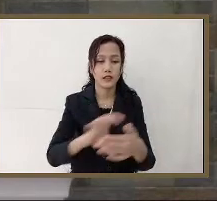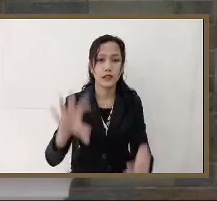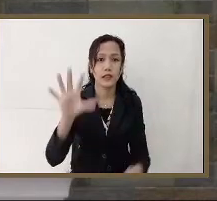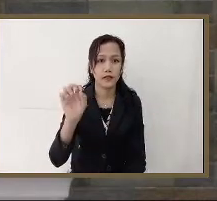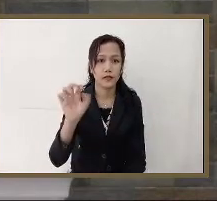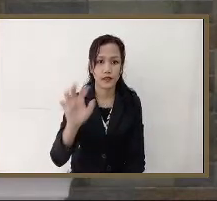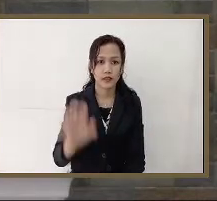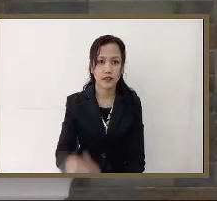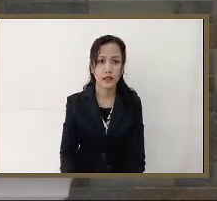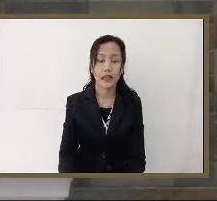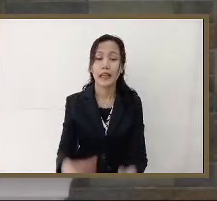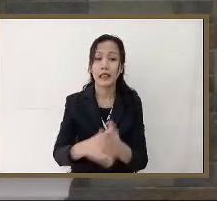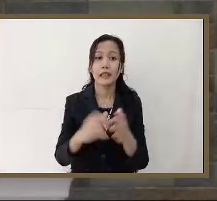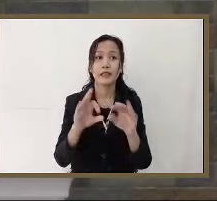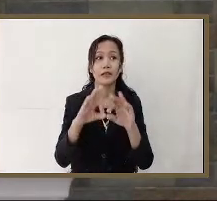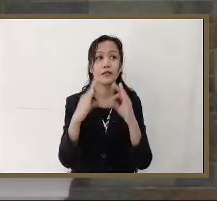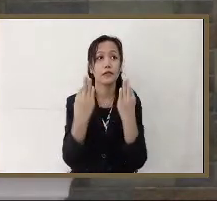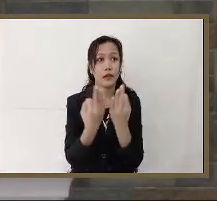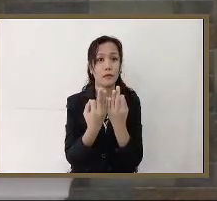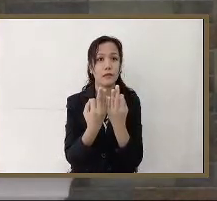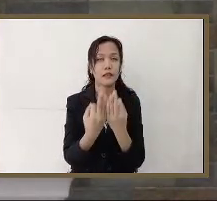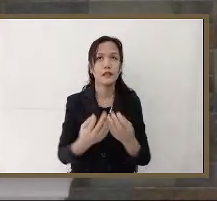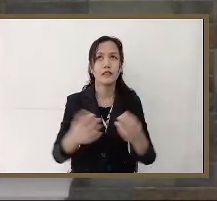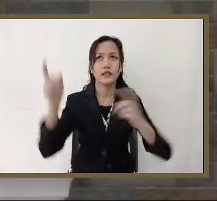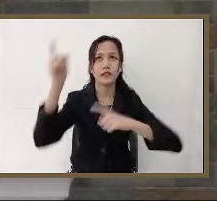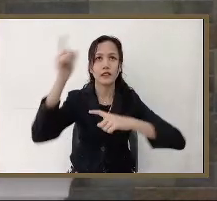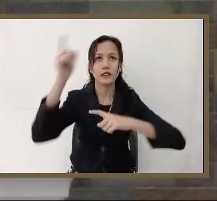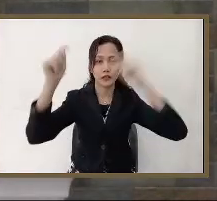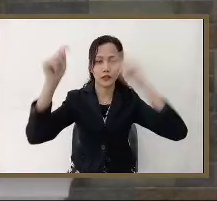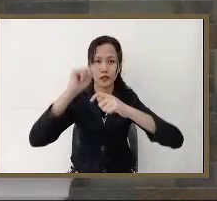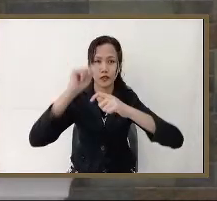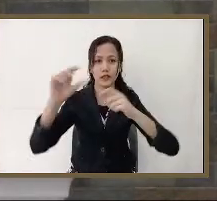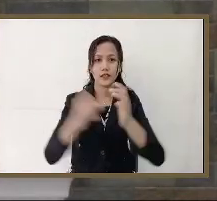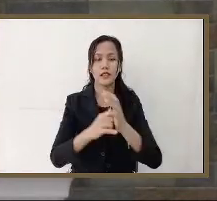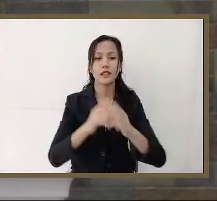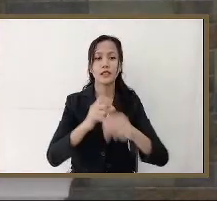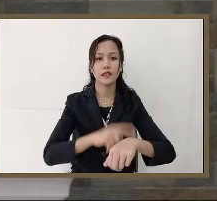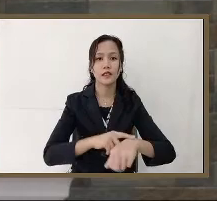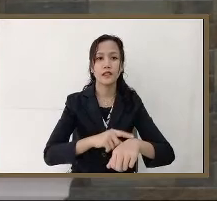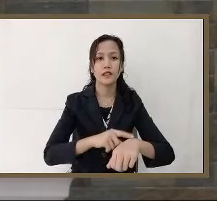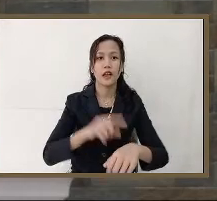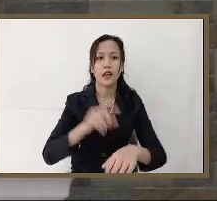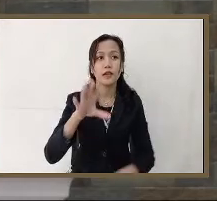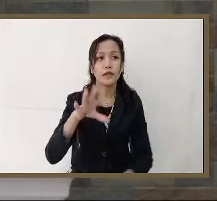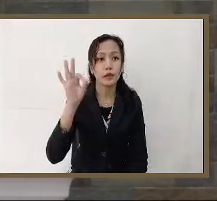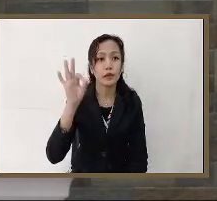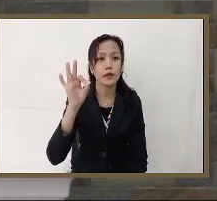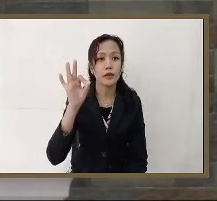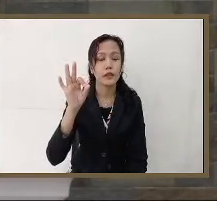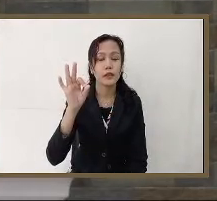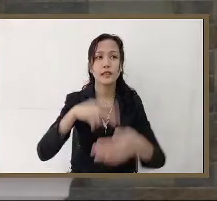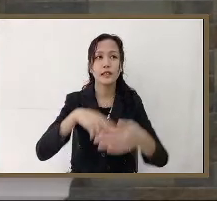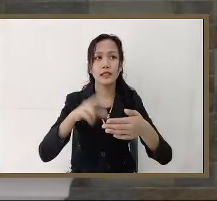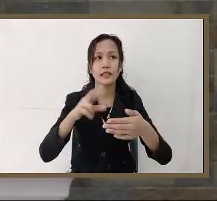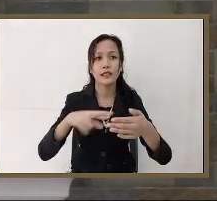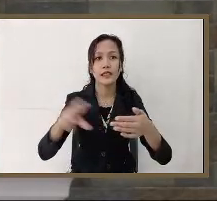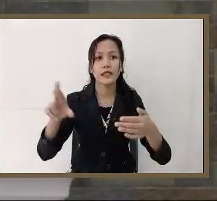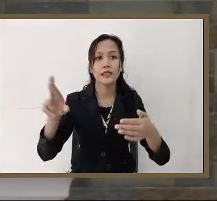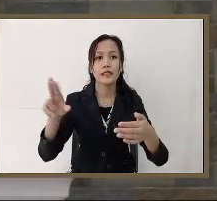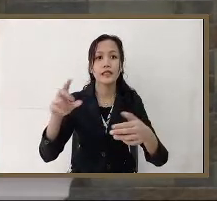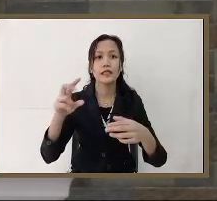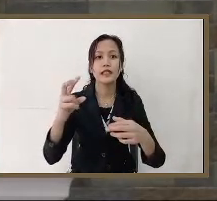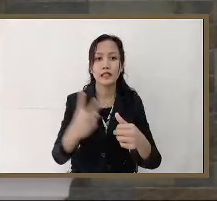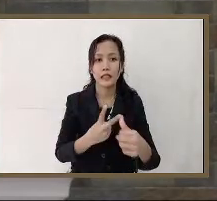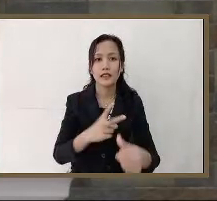yan na yung family trouble. Yan na yung middle period na makikita natin at mababasa natin sa book of 2